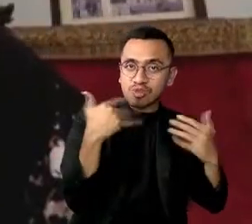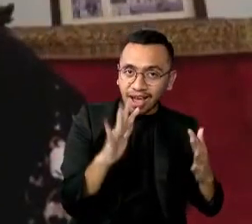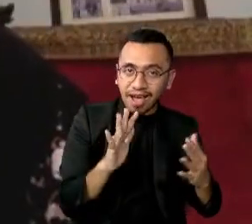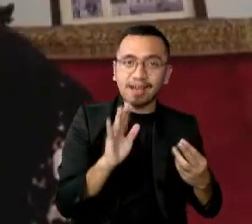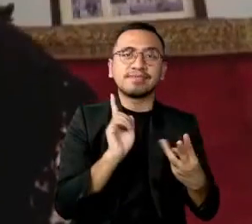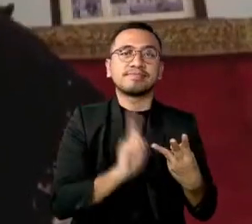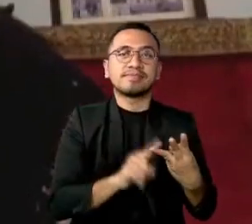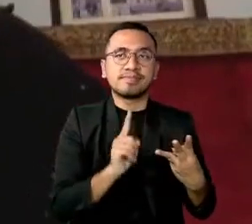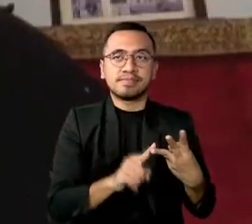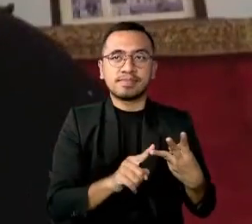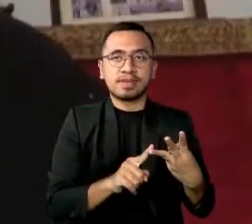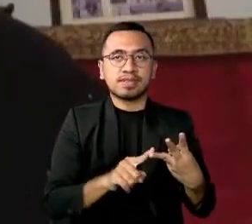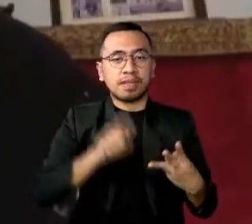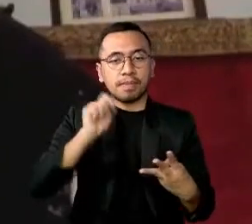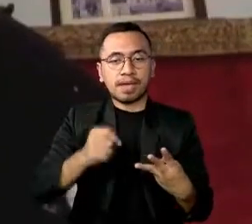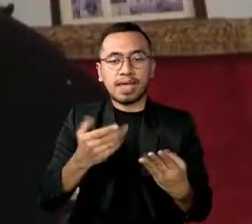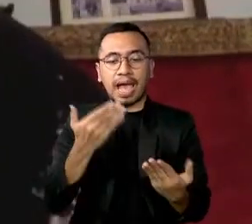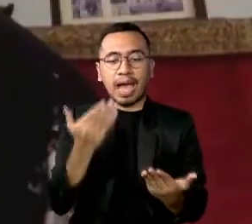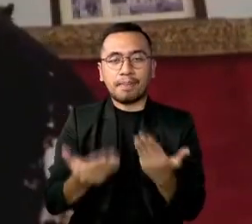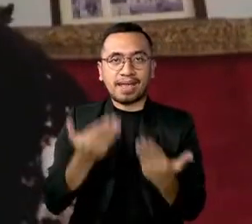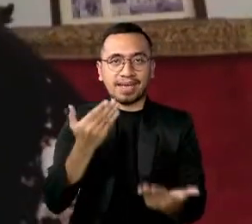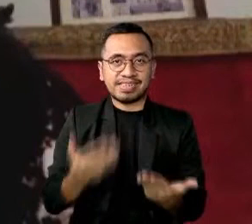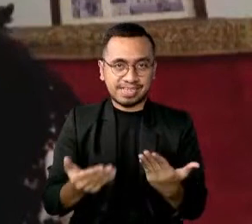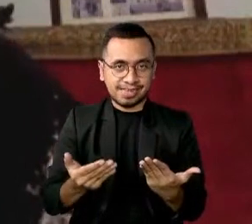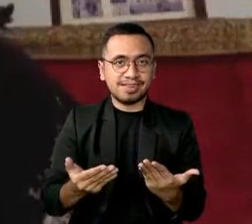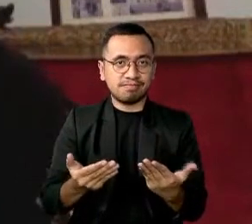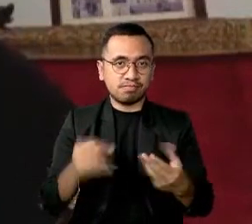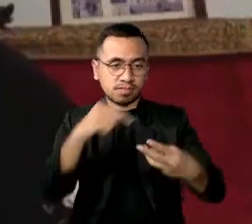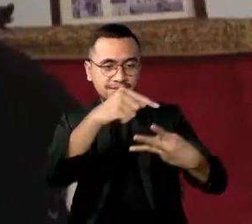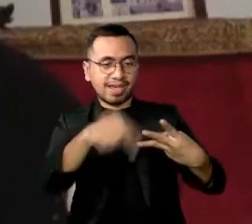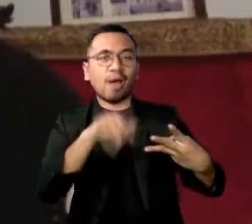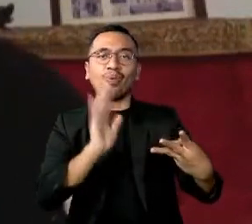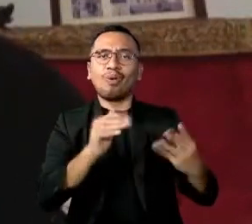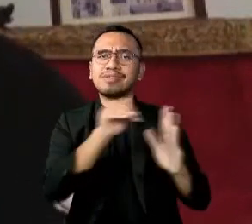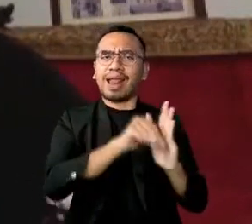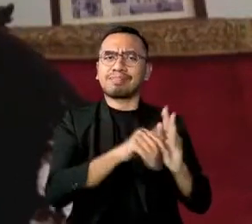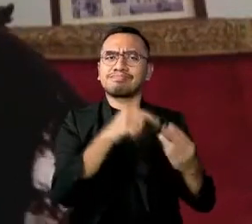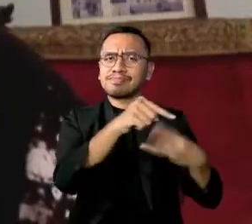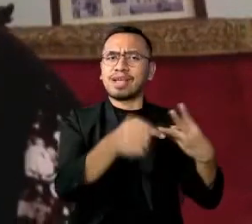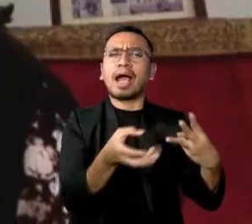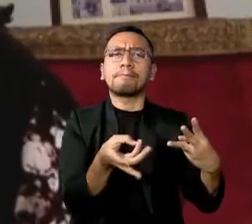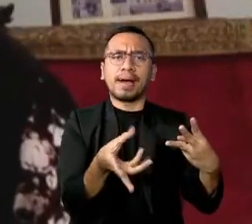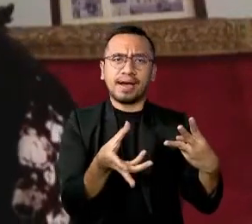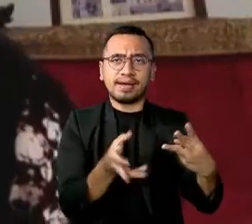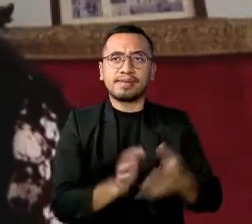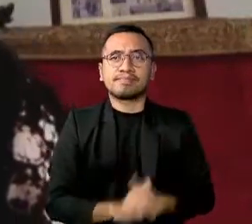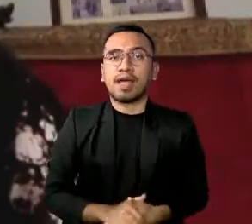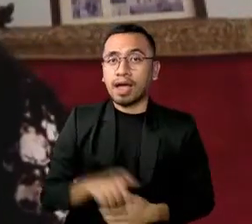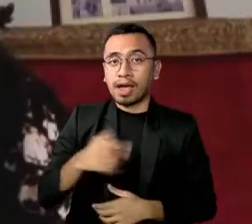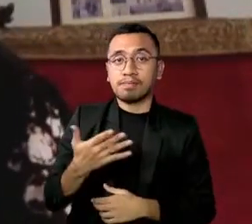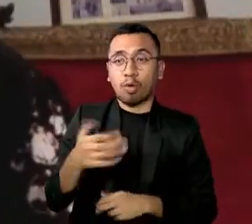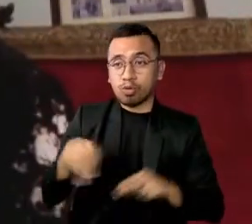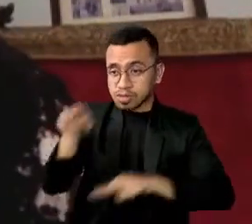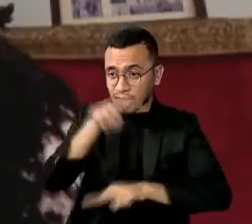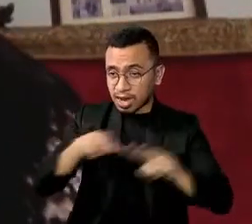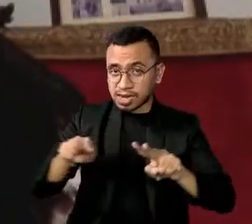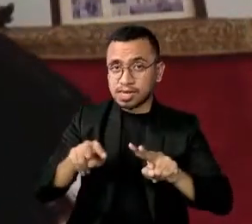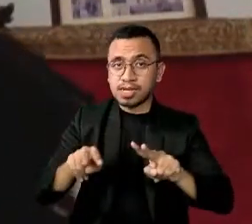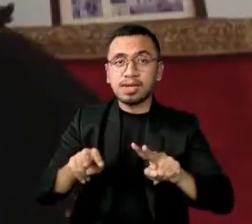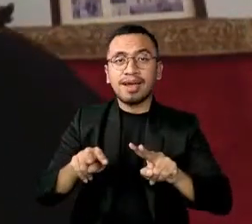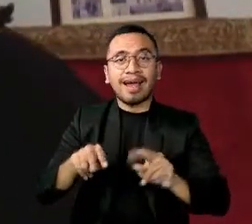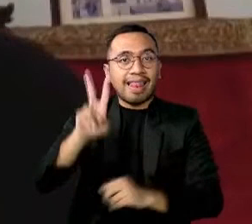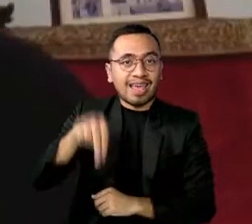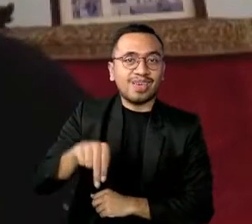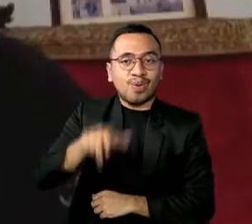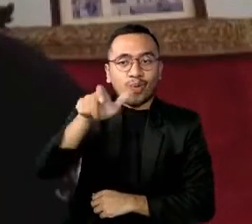dan menggunakan activator Selatan jadi dalam hal ini memang kita harus merekrut lagi SDM untuk bisa menjadi